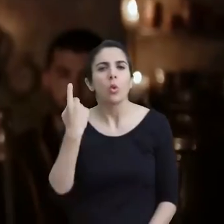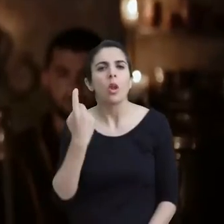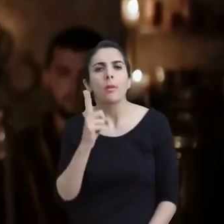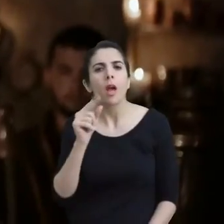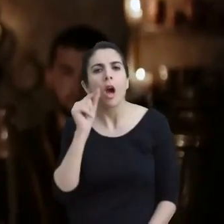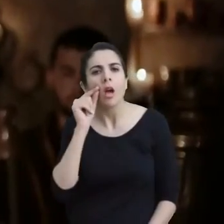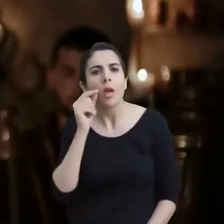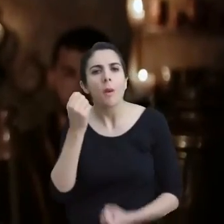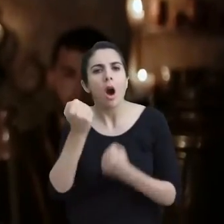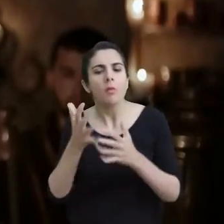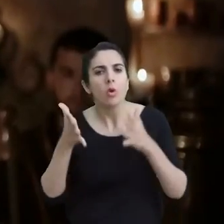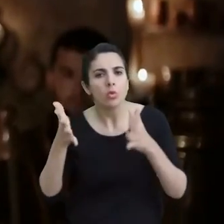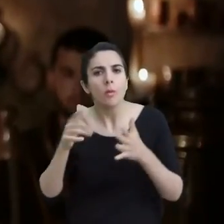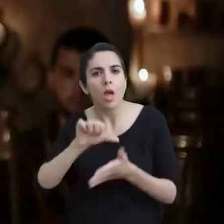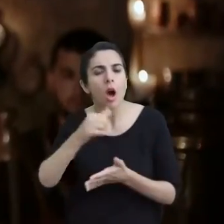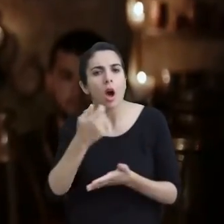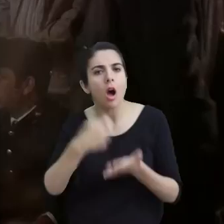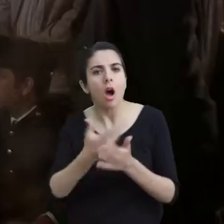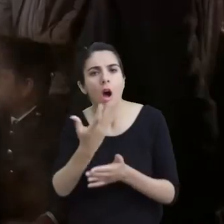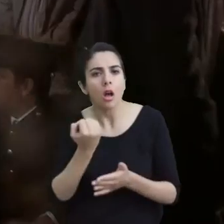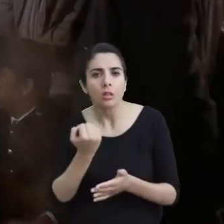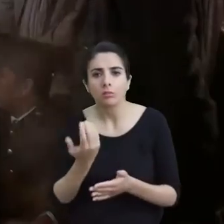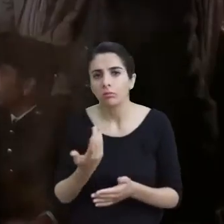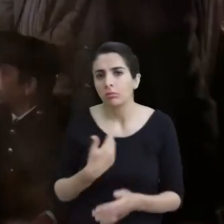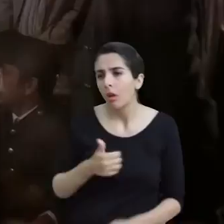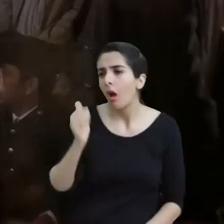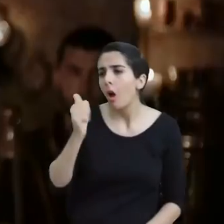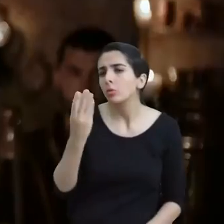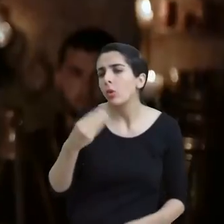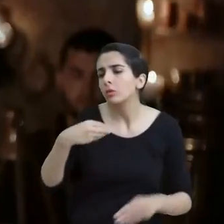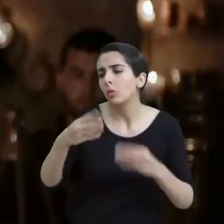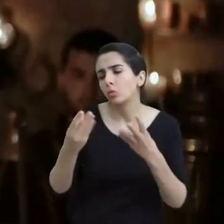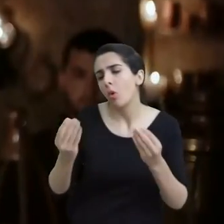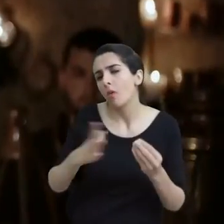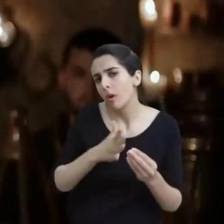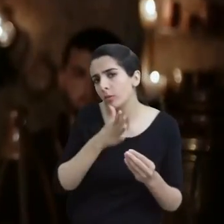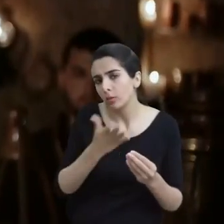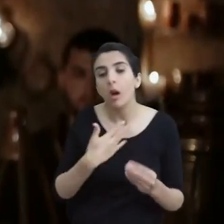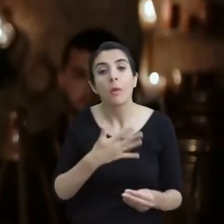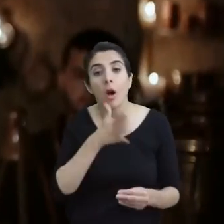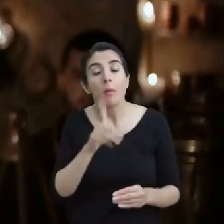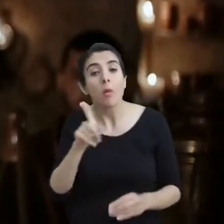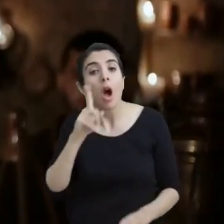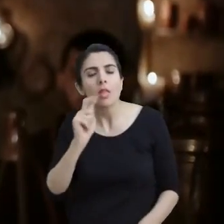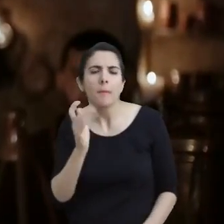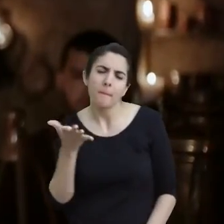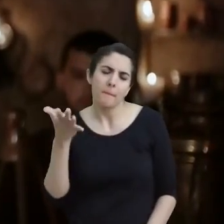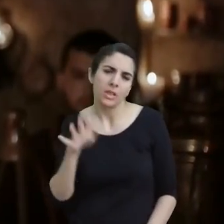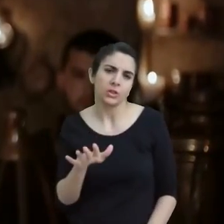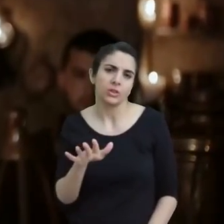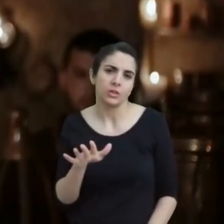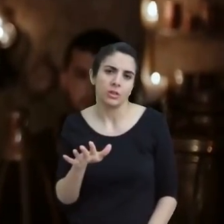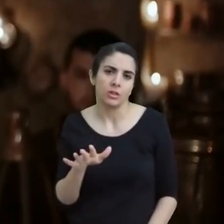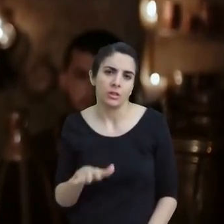Dün sizden birisi bir araba yağ aldı. Allah'ım, buradan arabalarca yağ alınır. Bilirim. Ama bu adam bir